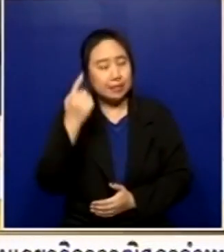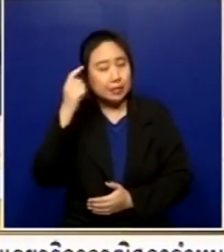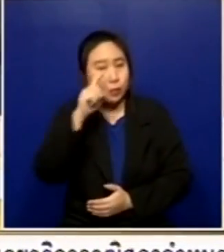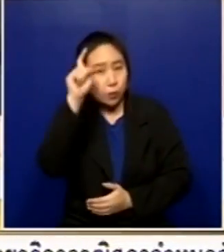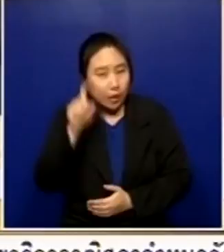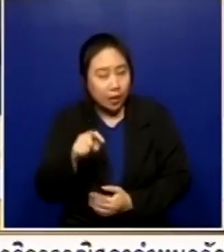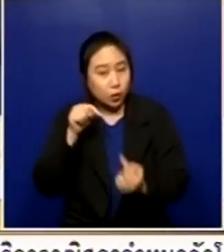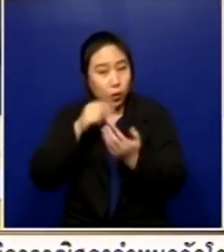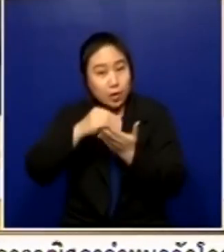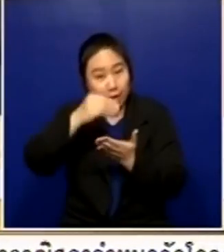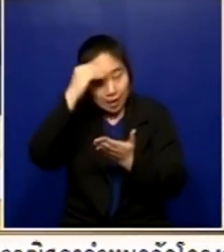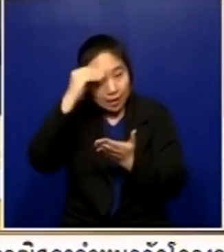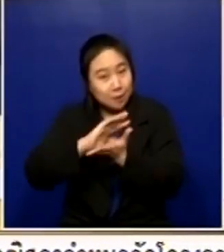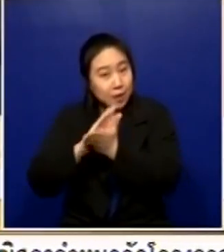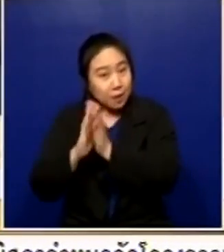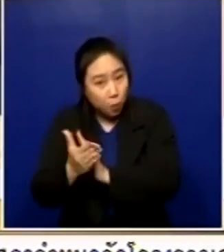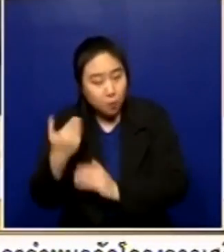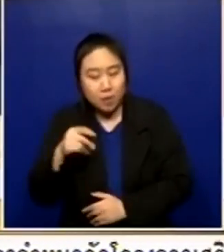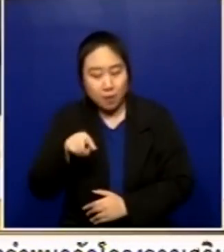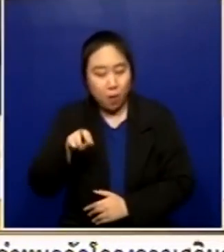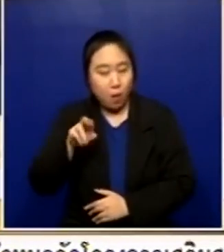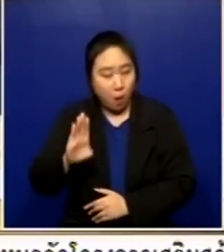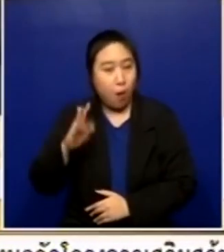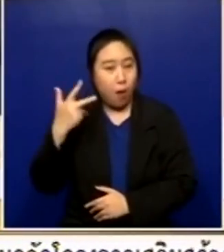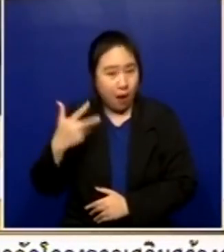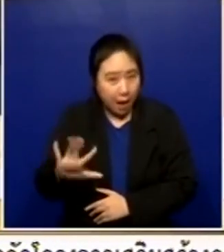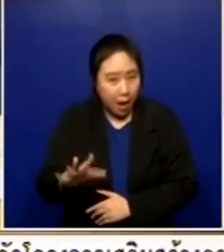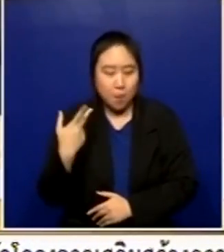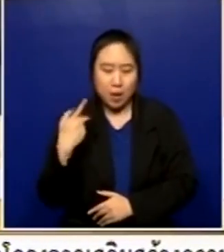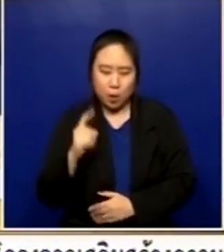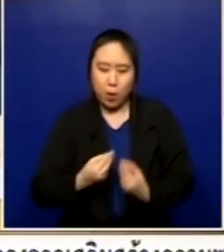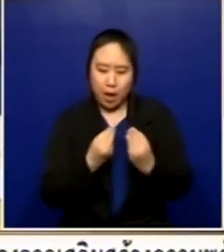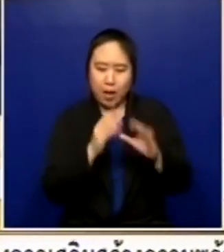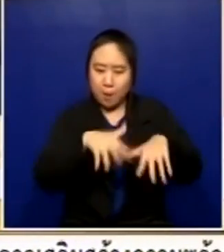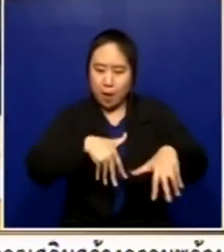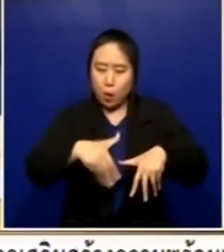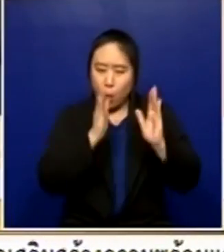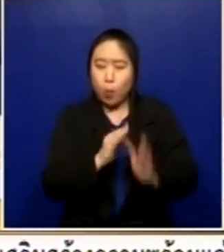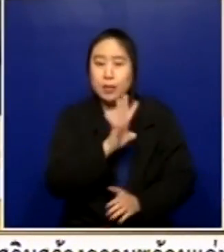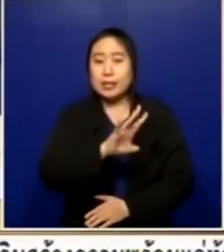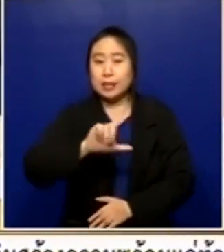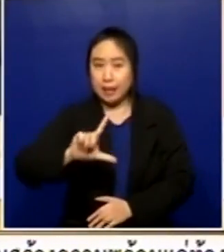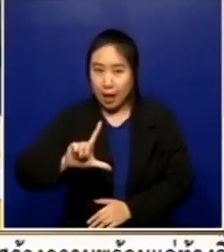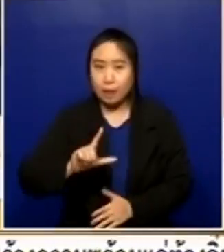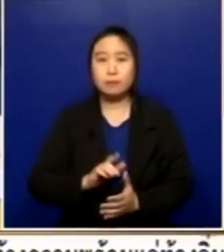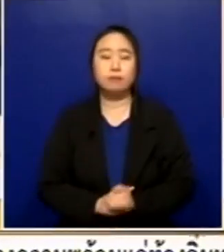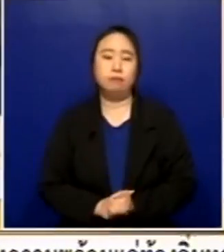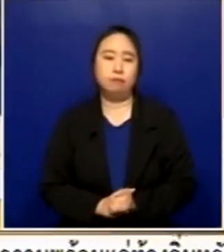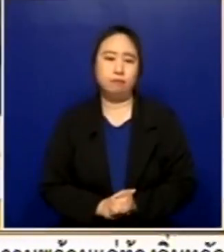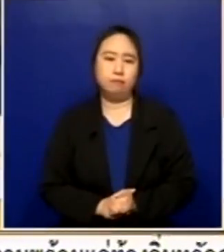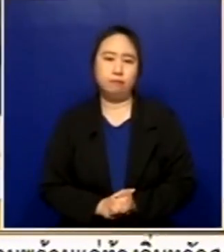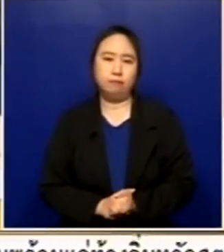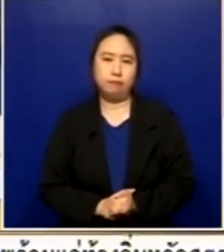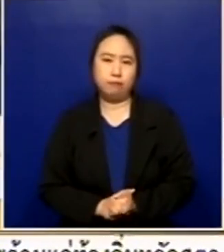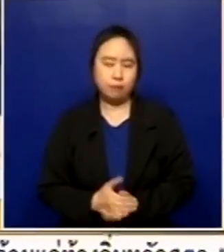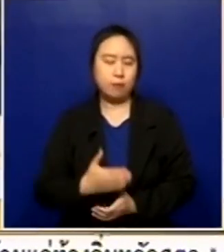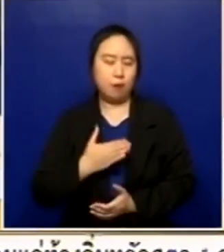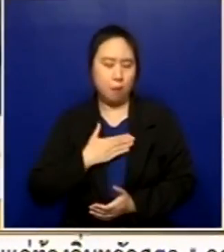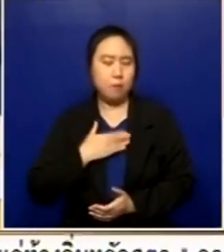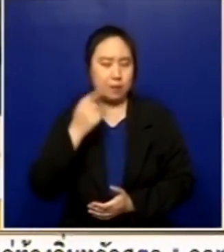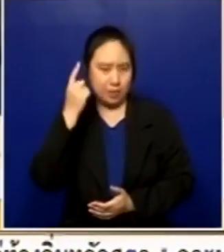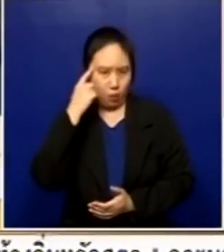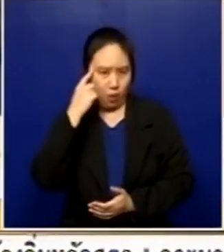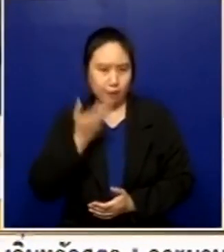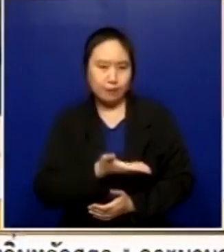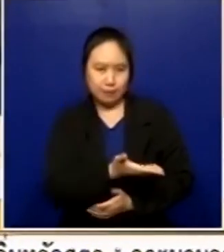ศึกษาที่ท่านบอกว่ามีการออกพระราชบัญญัติไปแล้วมีประโยชน์กับคน 4ล้านคนผมขอเรียกอย่างนี้ครับผมคิดว่า